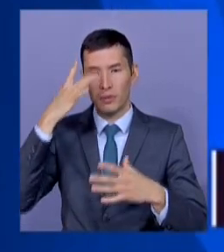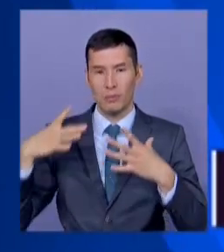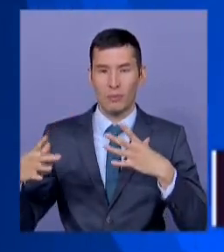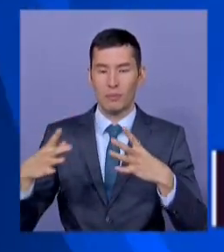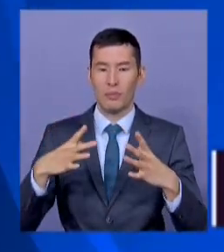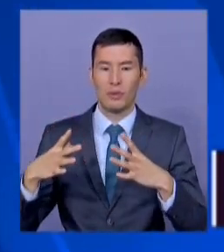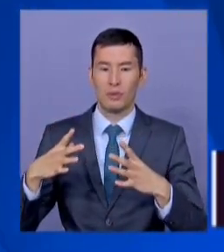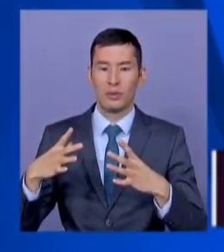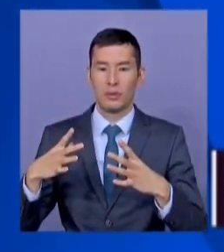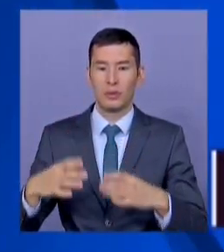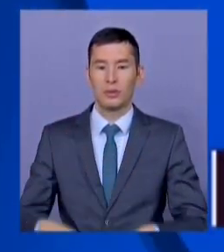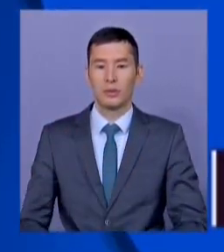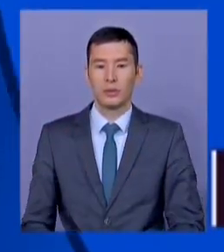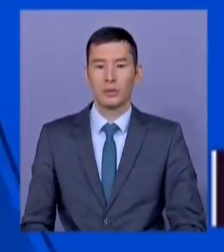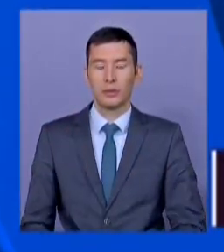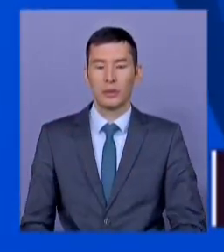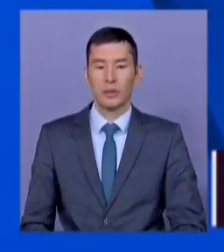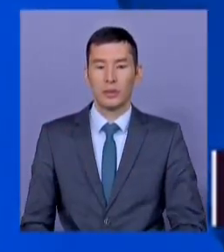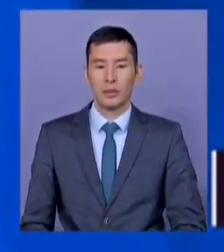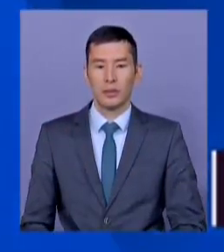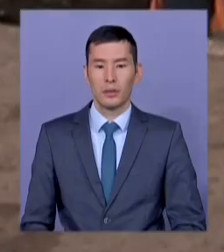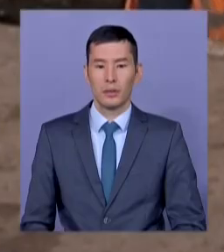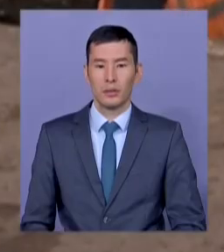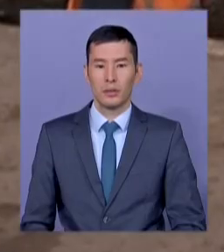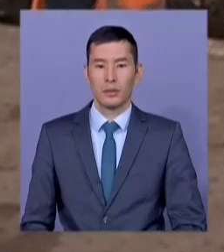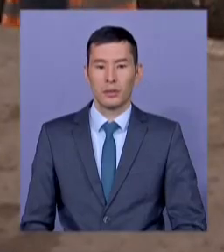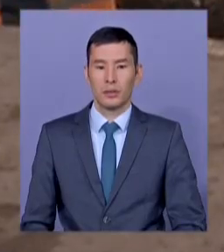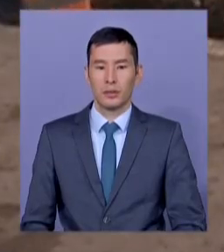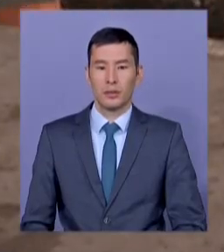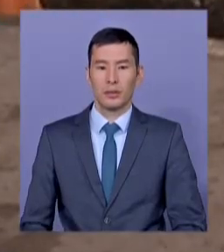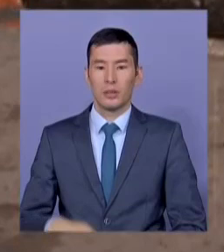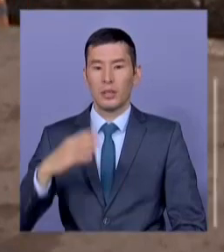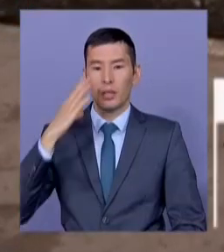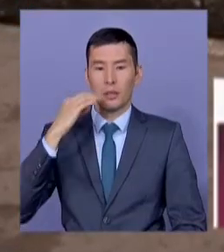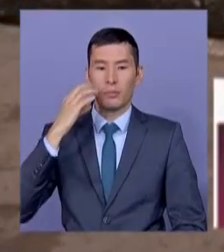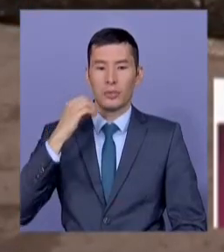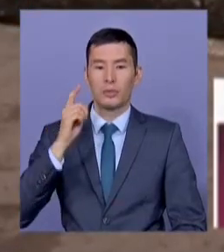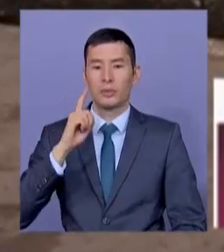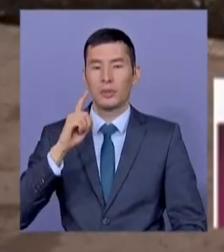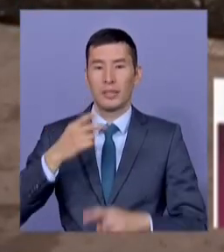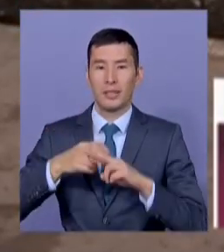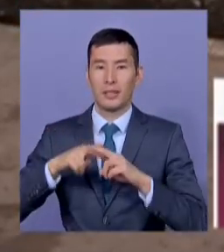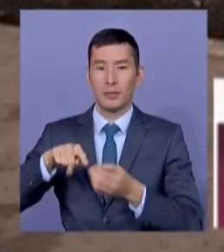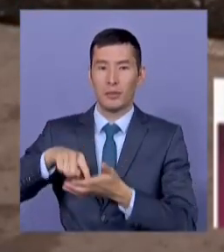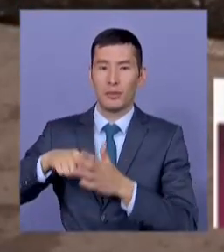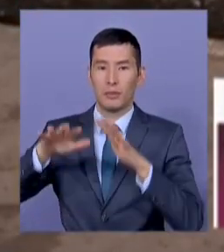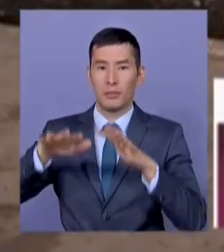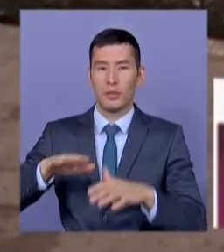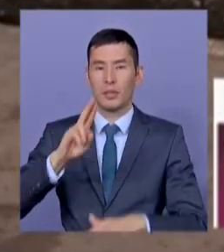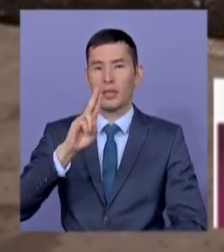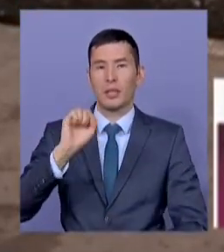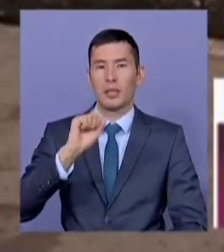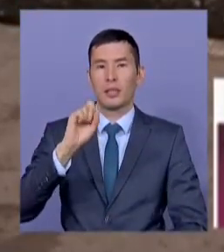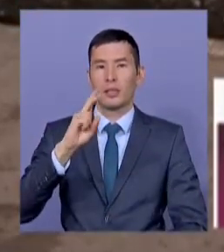пришлось отключить от подачи горячей воды. Очередную тепловую магистраль прорвало в Алматы. Аварийный участок находится на улице